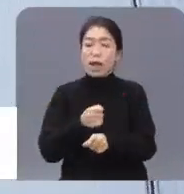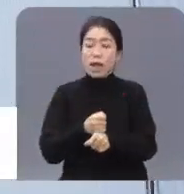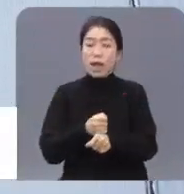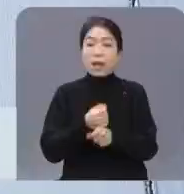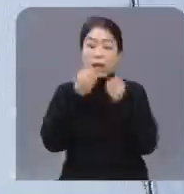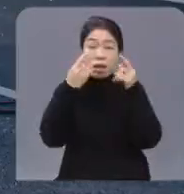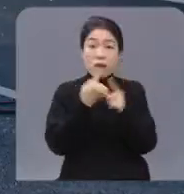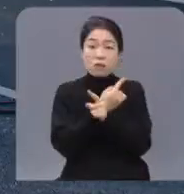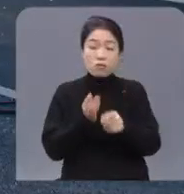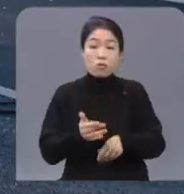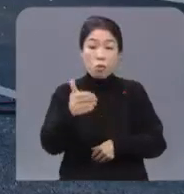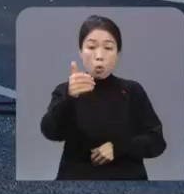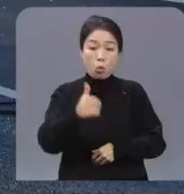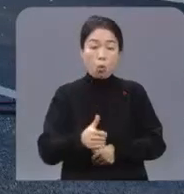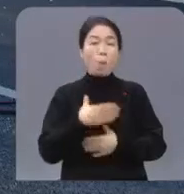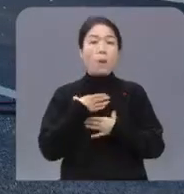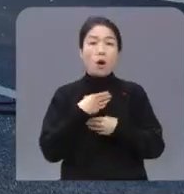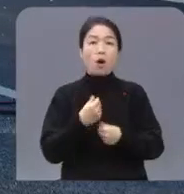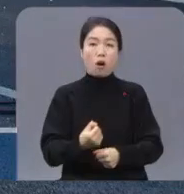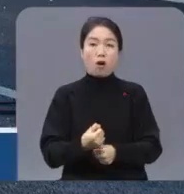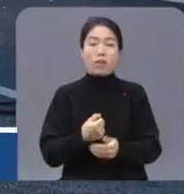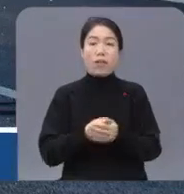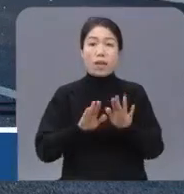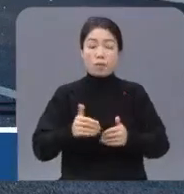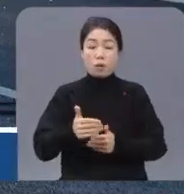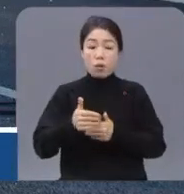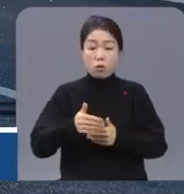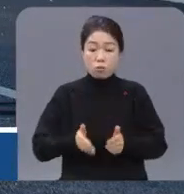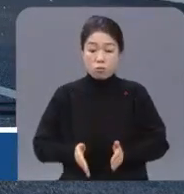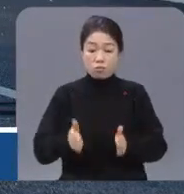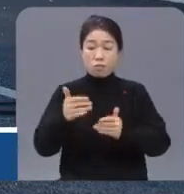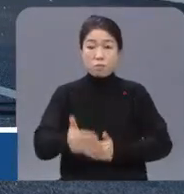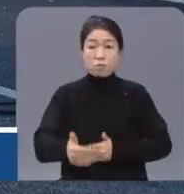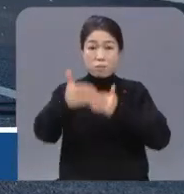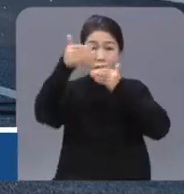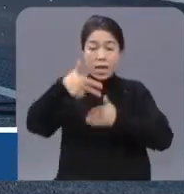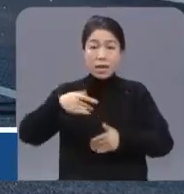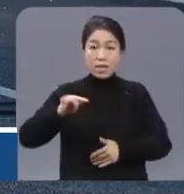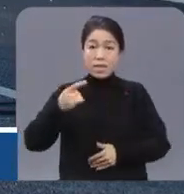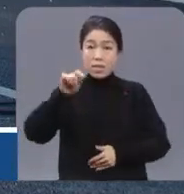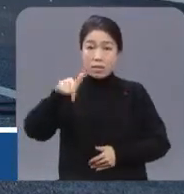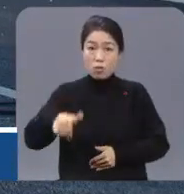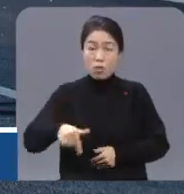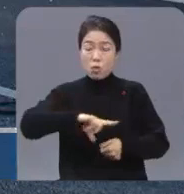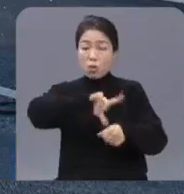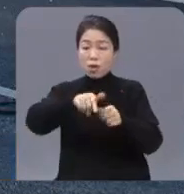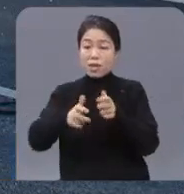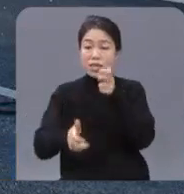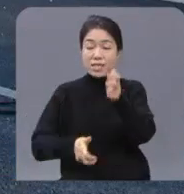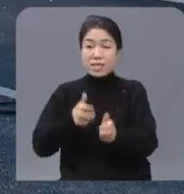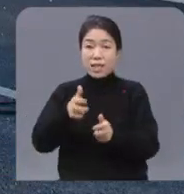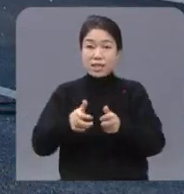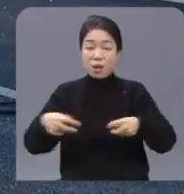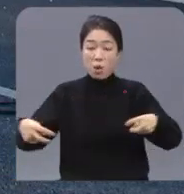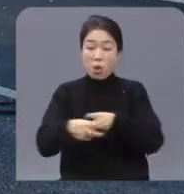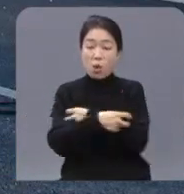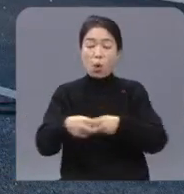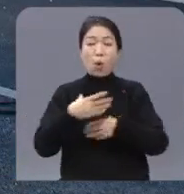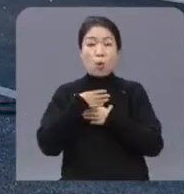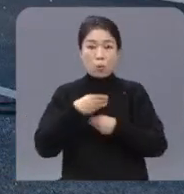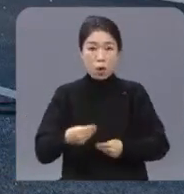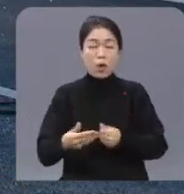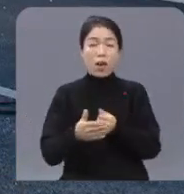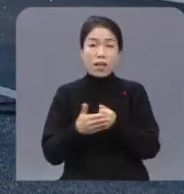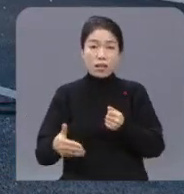수월해집니다 도로공사는 이번 도로에 계통으로 진국산단 등 인근산단으로 접근이 편리해져